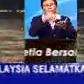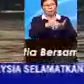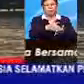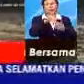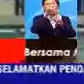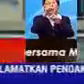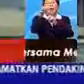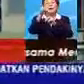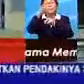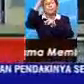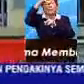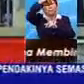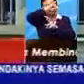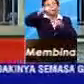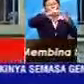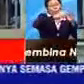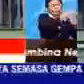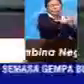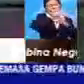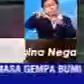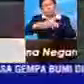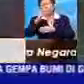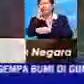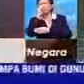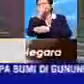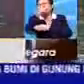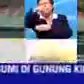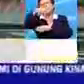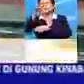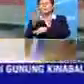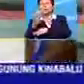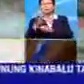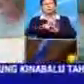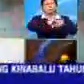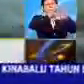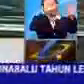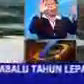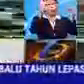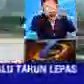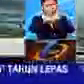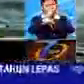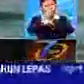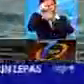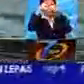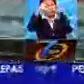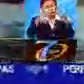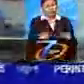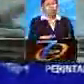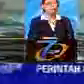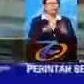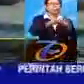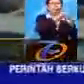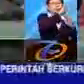Ironman Putrajaya yang bermula dan tamat di tapak Floria Presin 4 jelas memberikan cabaran besar kepada peserta. Bermula